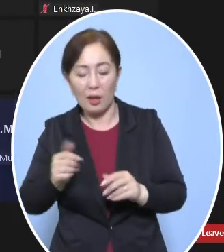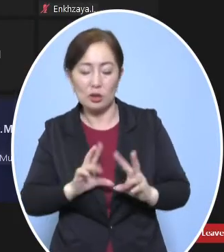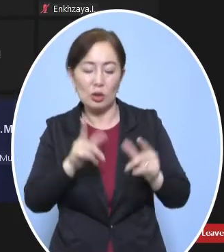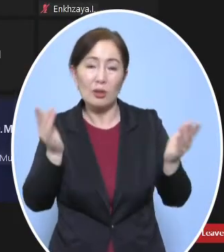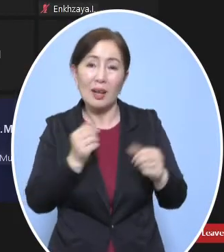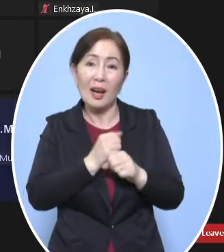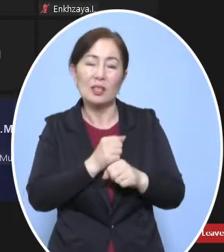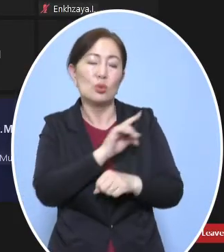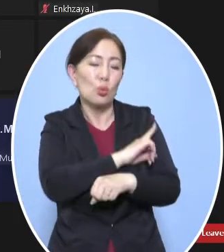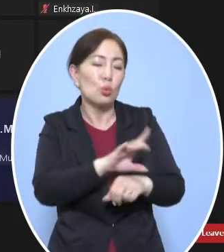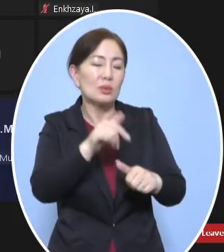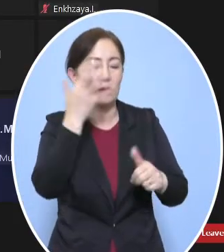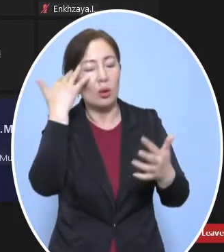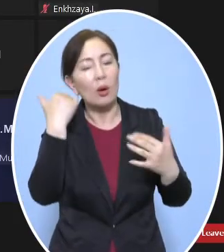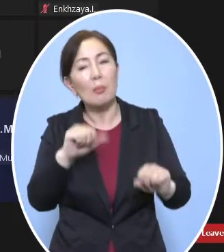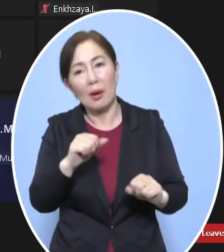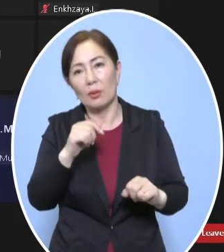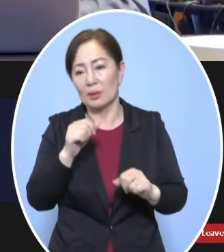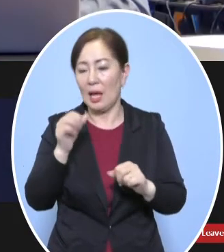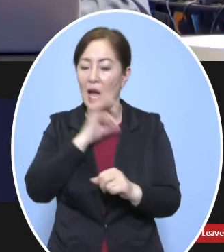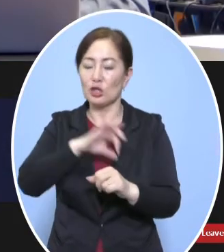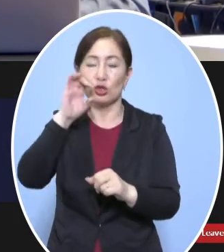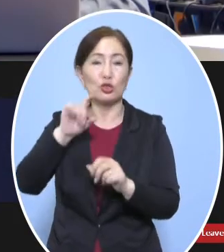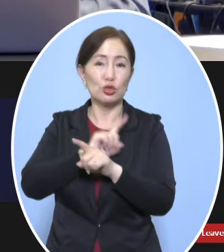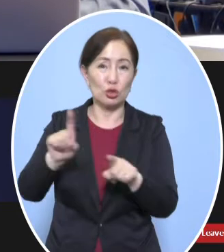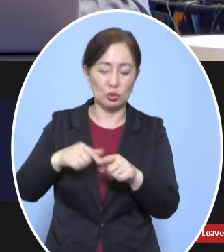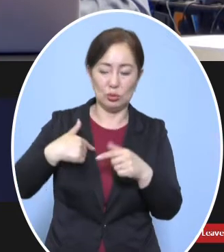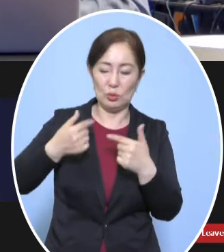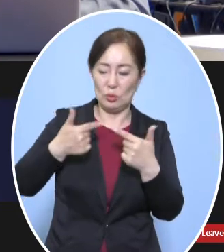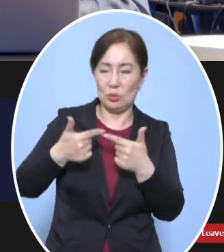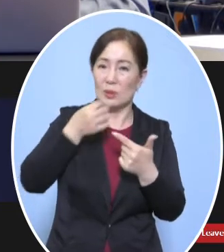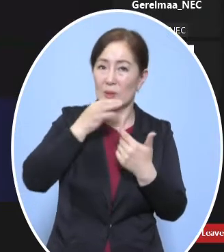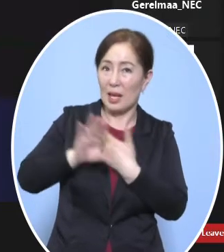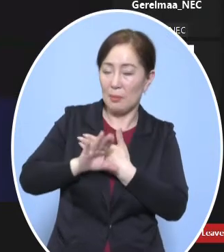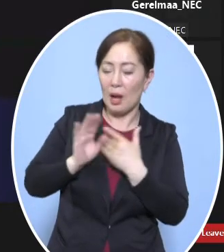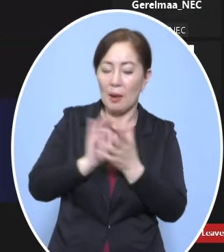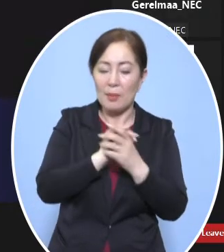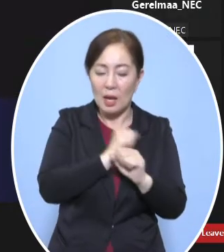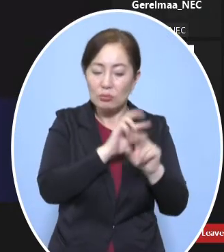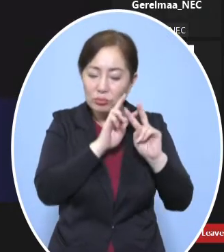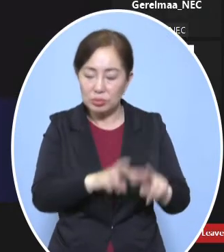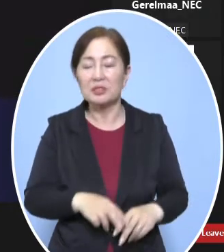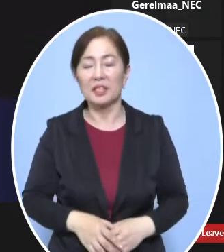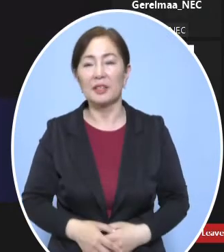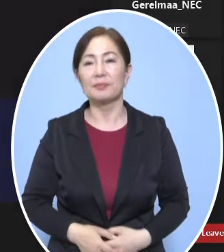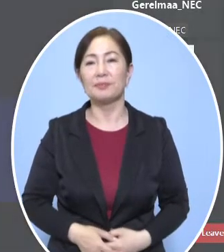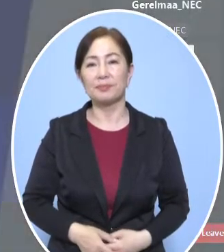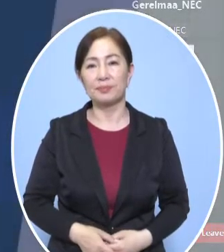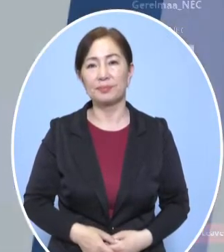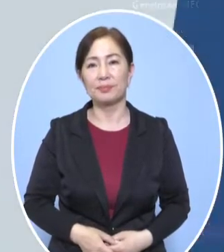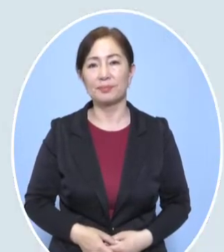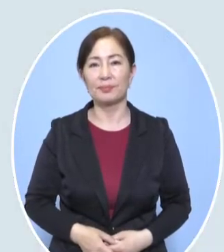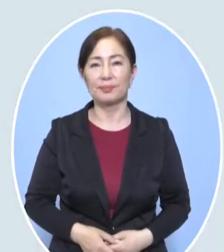эсрэг соён гүйцэтгэх үйл ажиллагааг үр дүндээ зохион байгуулах, авилга ашиг сонирхлын зөрчлөөс урьдчилан сэргийлэх чиглэлээр хамтын ажиллагааг өргөжүүлэн ажиллах юм